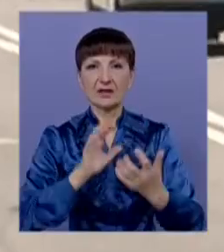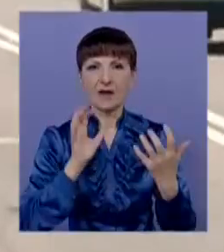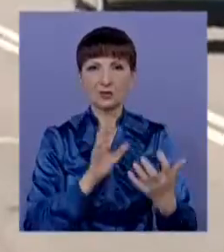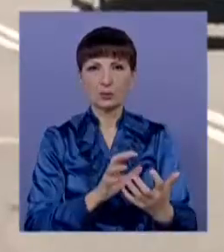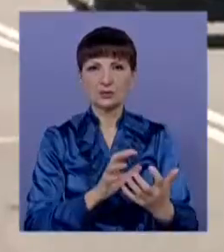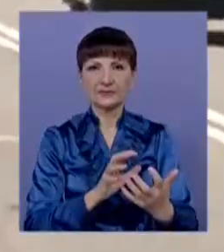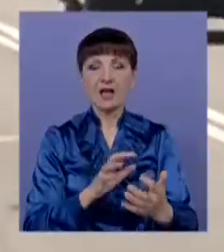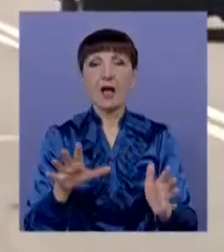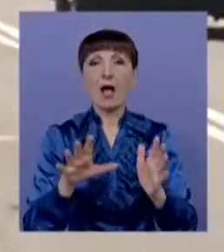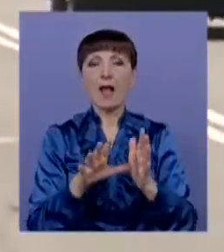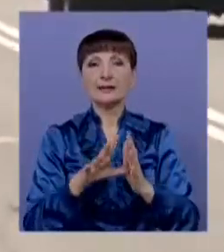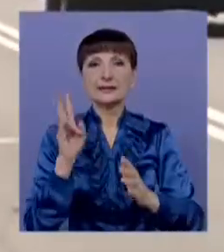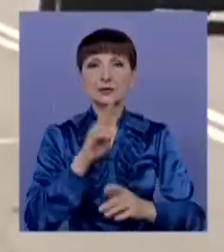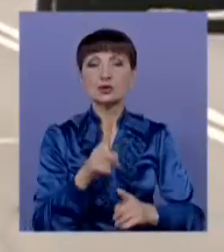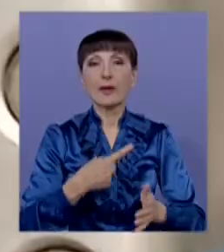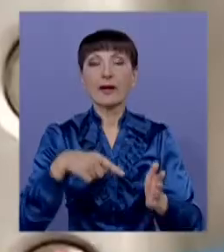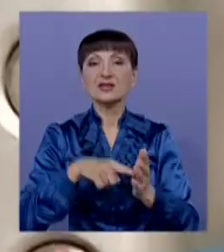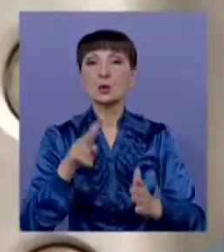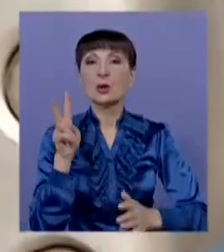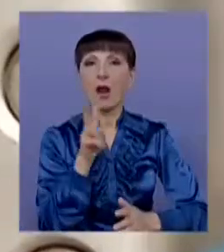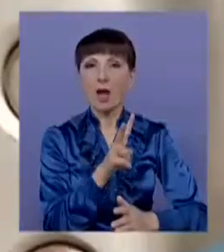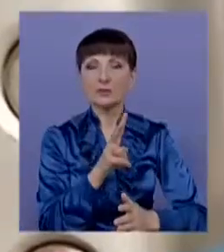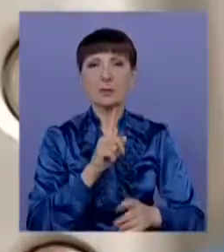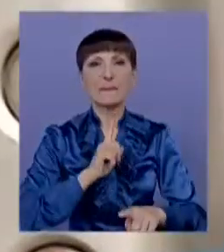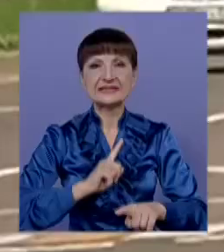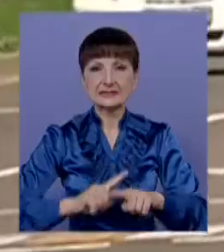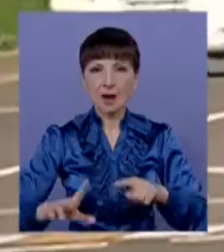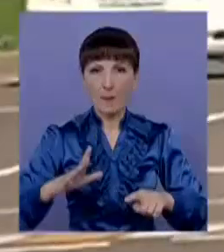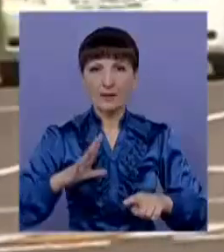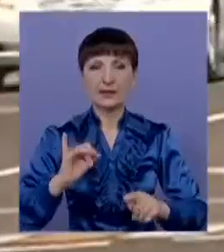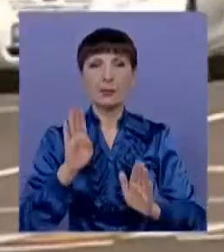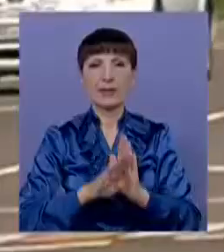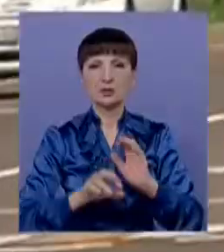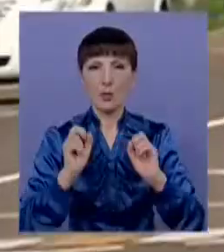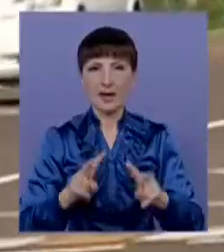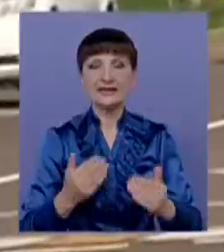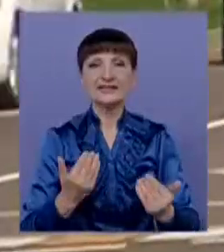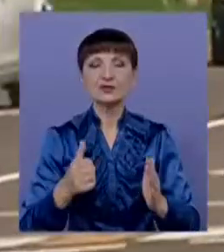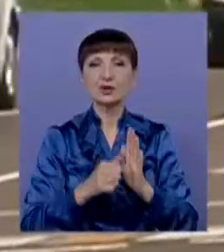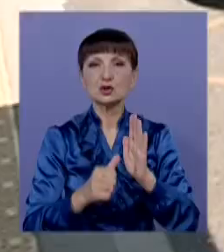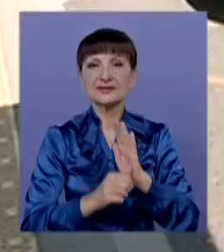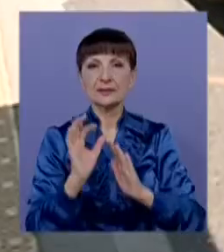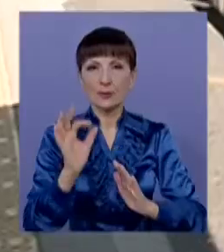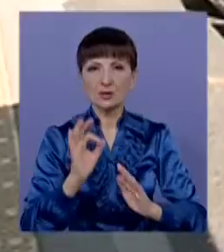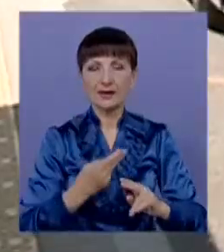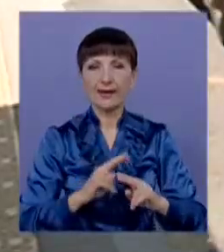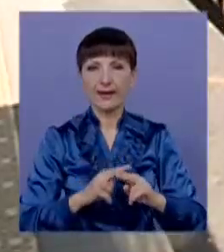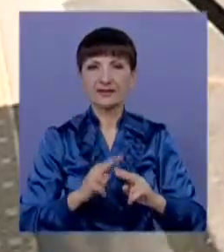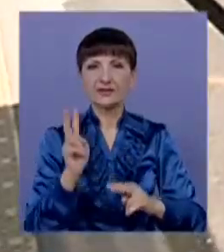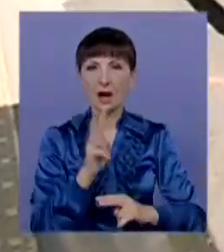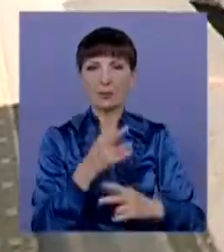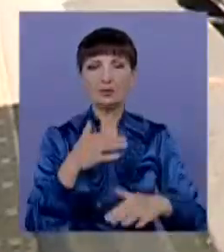планах обновить электрические линии, чтобы городские троллейбусы ездили быстрее и безопаснее. На сегодня 60% этого вида